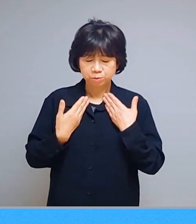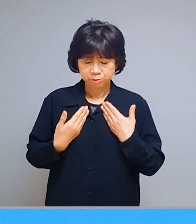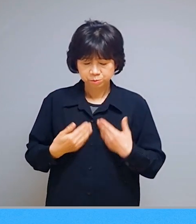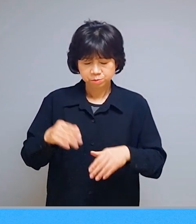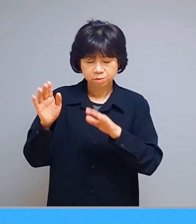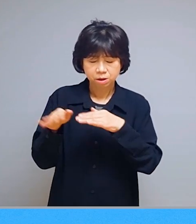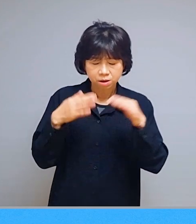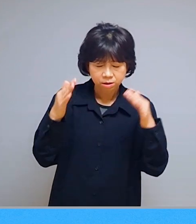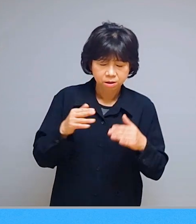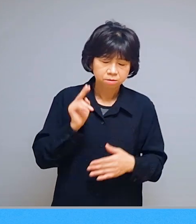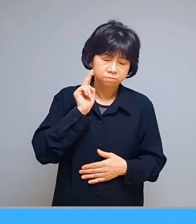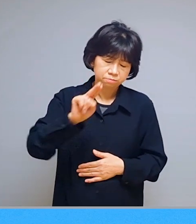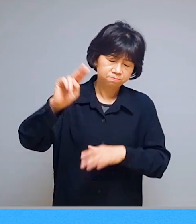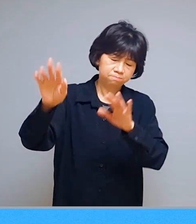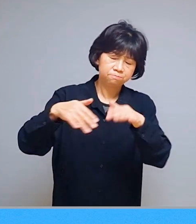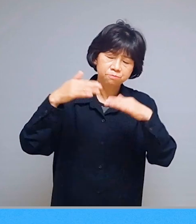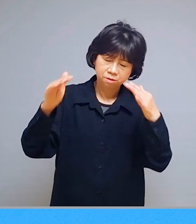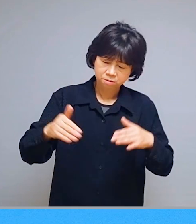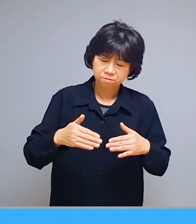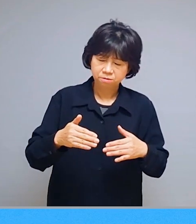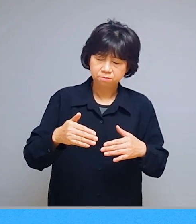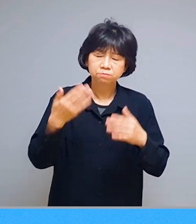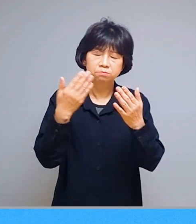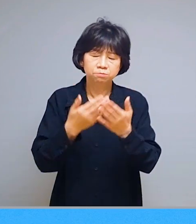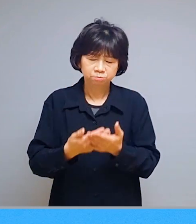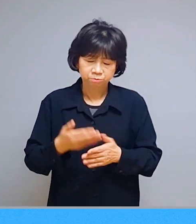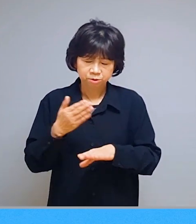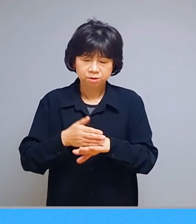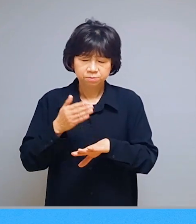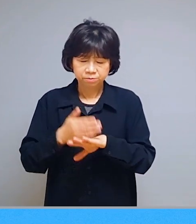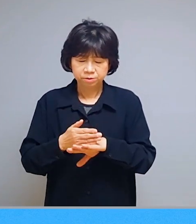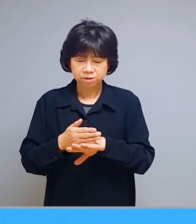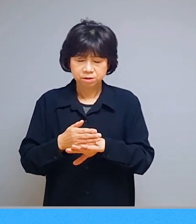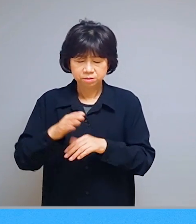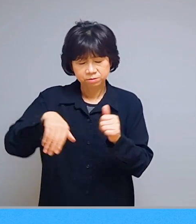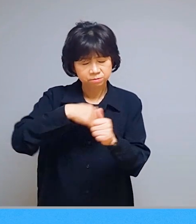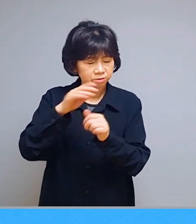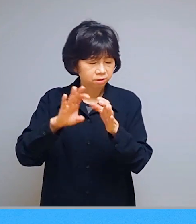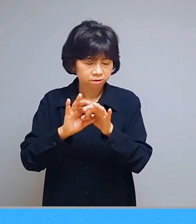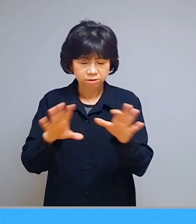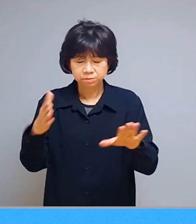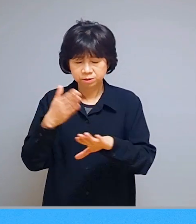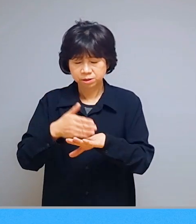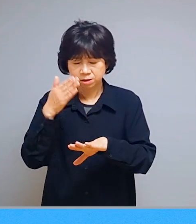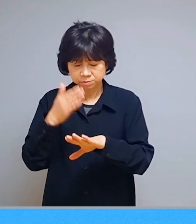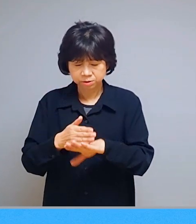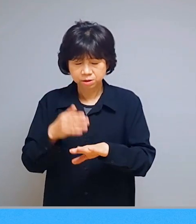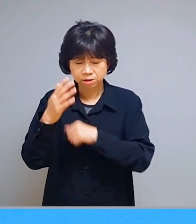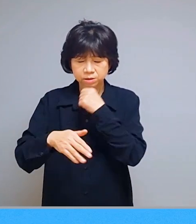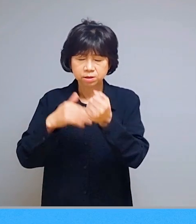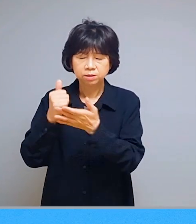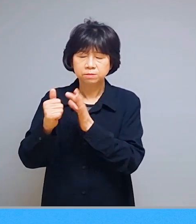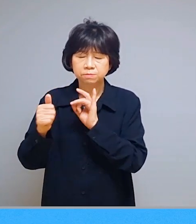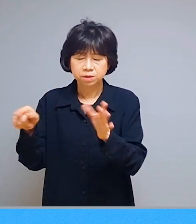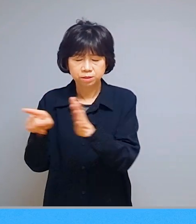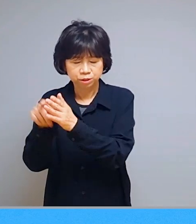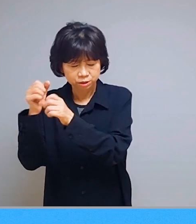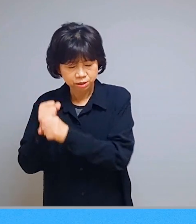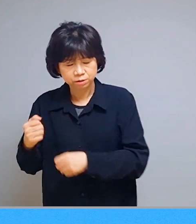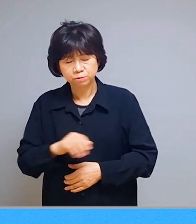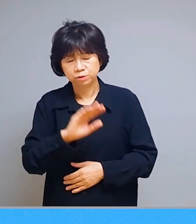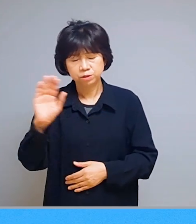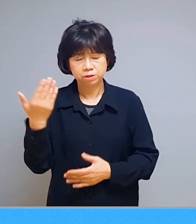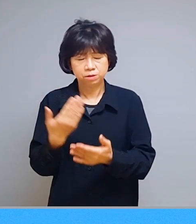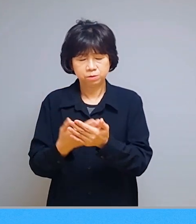믿습니다. 어떤 상황과 환경에서도 감사의 입술이 될 수 있도록, 하나님만을 신뢰하는 우리들 될 수 있도록